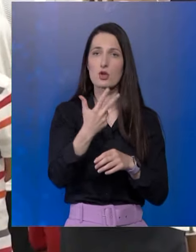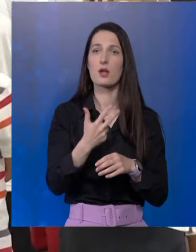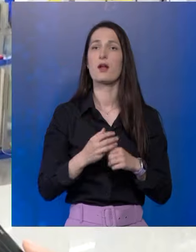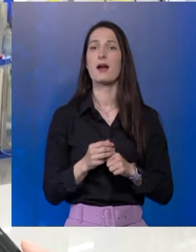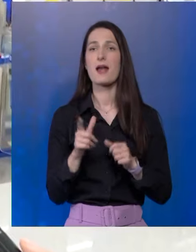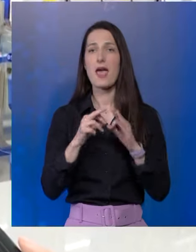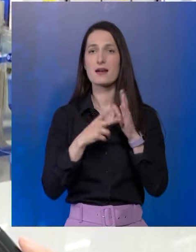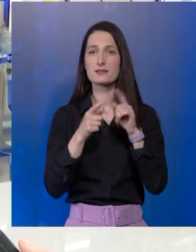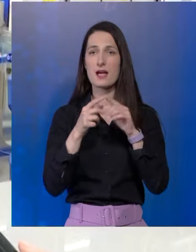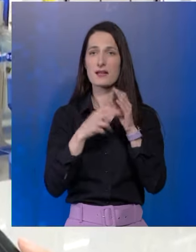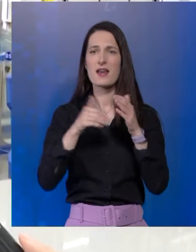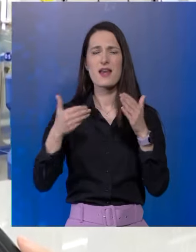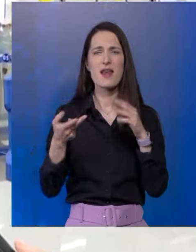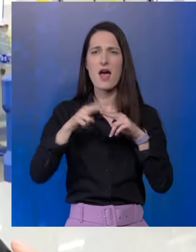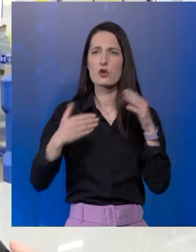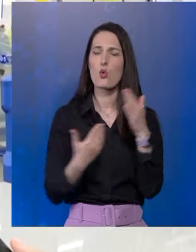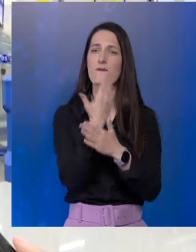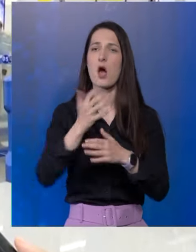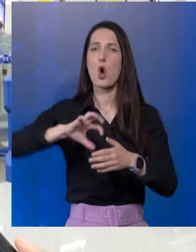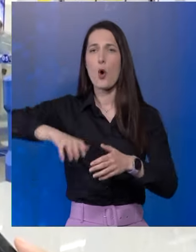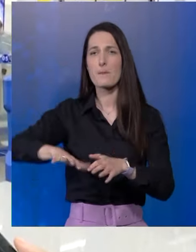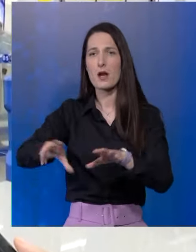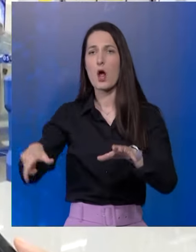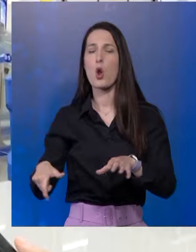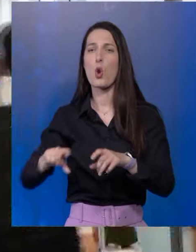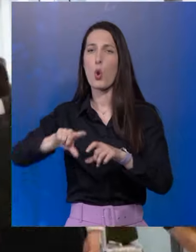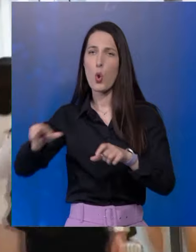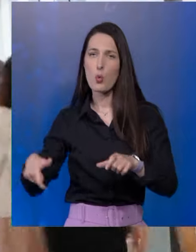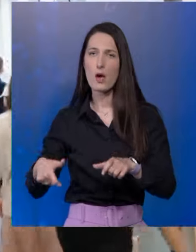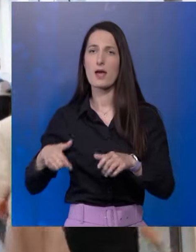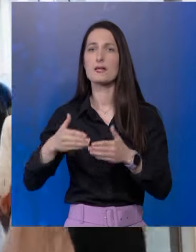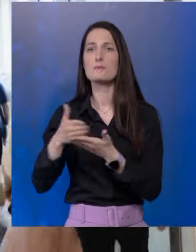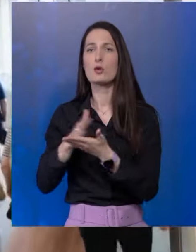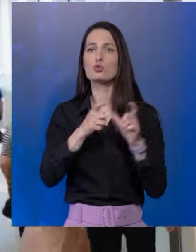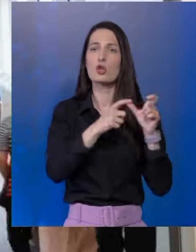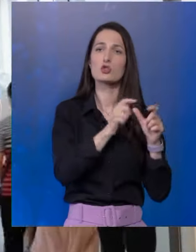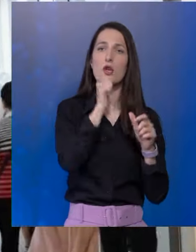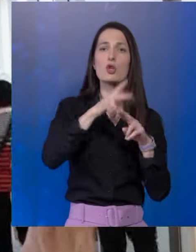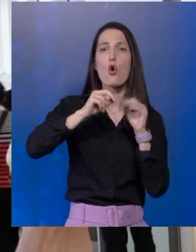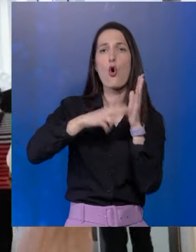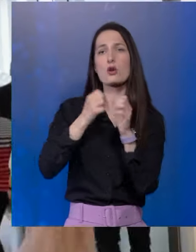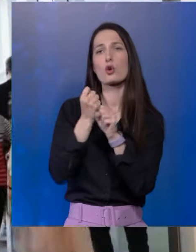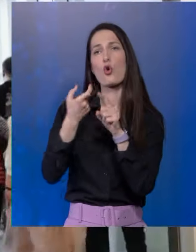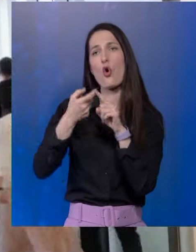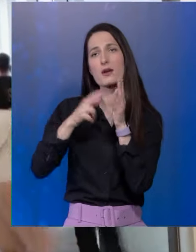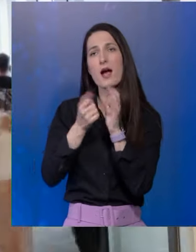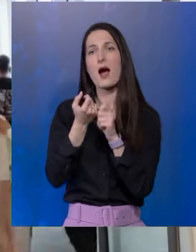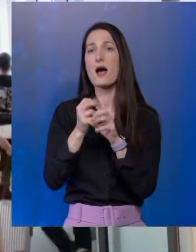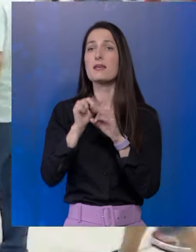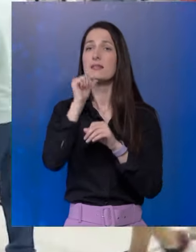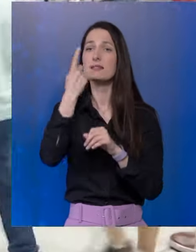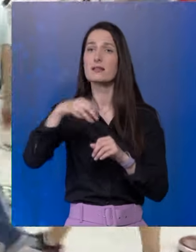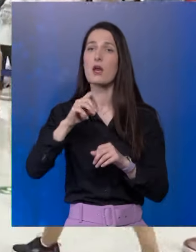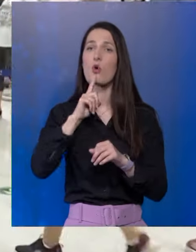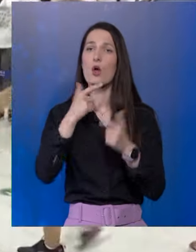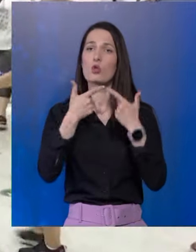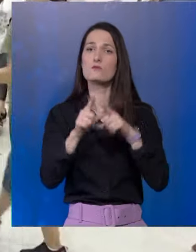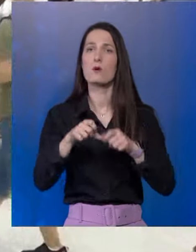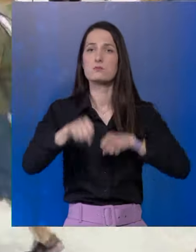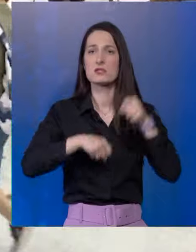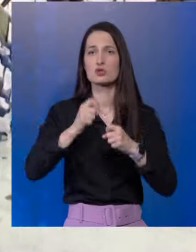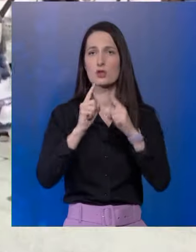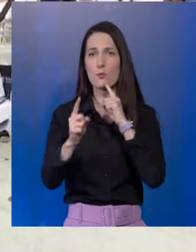2023. Liantang je najnovija kopnena luka između Shenzhena i Hong Konga i jedina koja dozvoljava biciklistički saobraćaj.